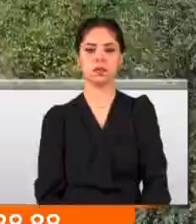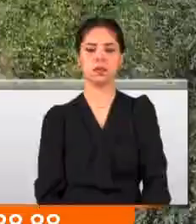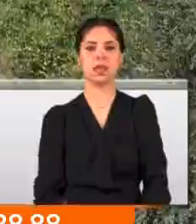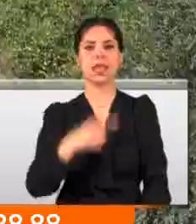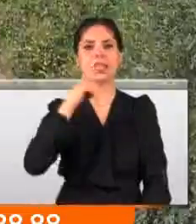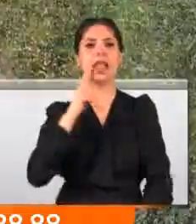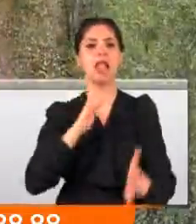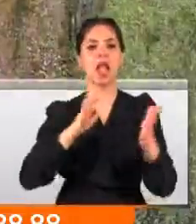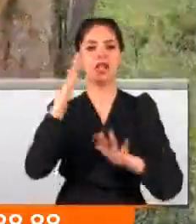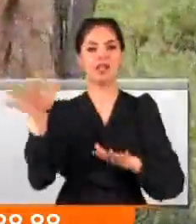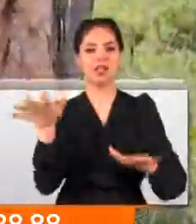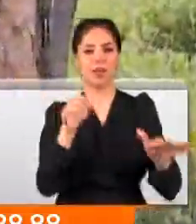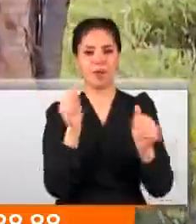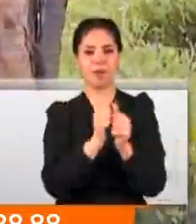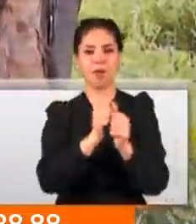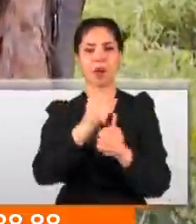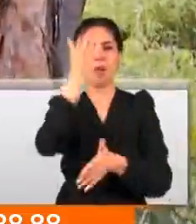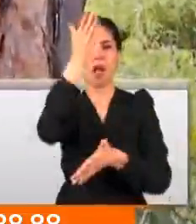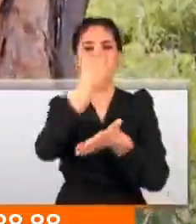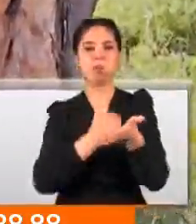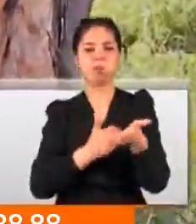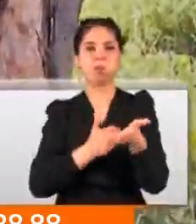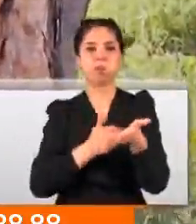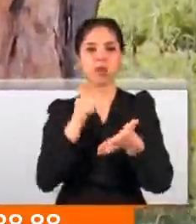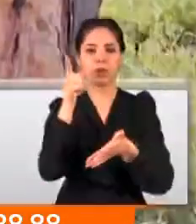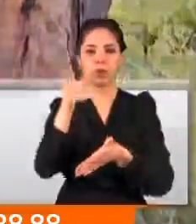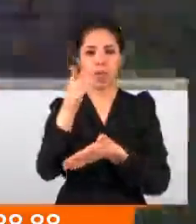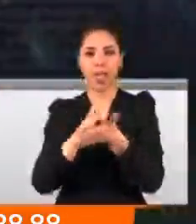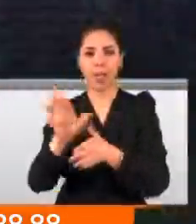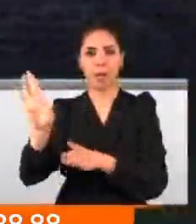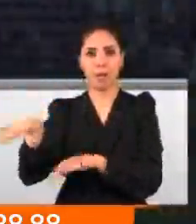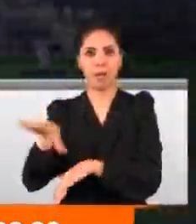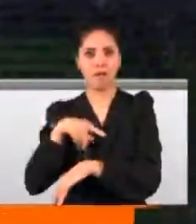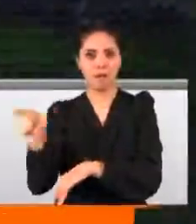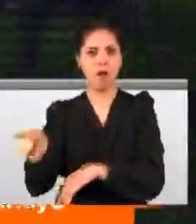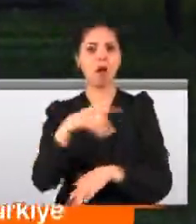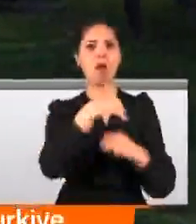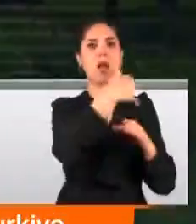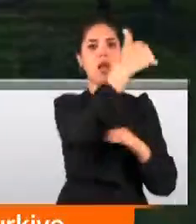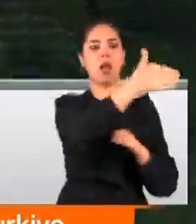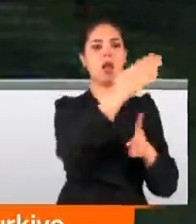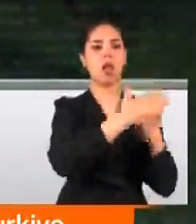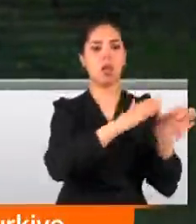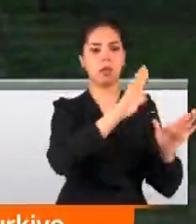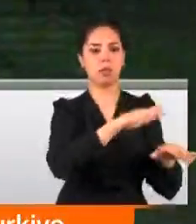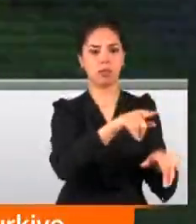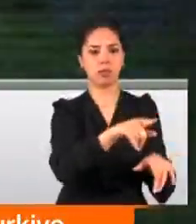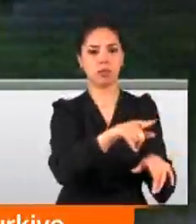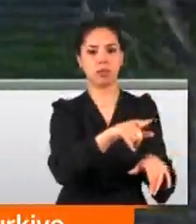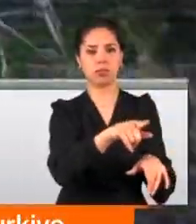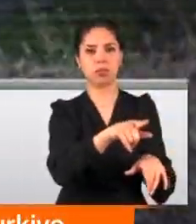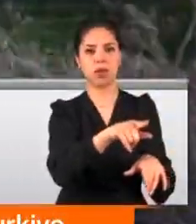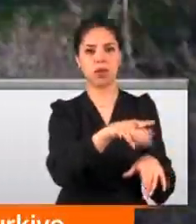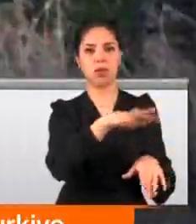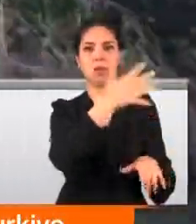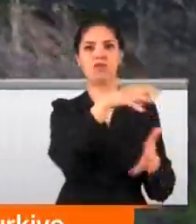Zeytin ağacı depremle birlikte ortadan ikiye ayrılmış. Bir kısmı burada, diğer kısım orada. Ana gövdesi burası.